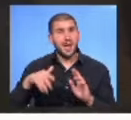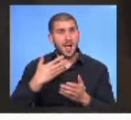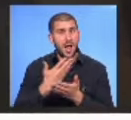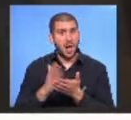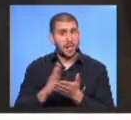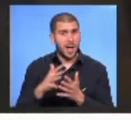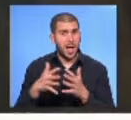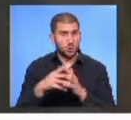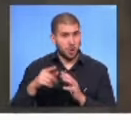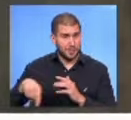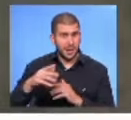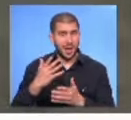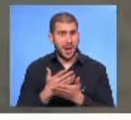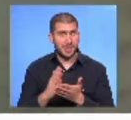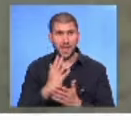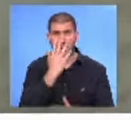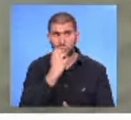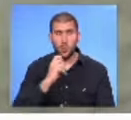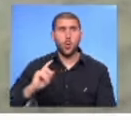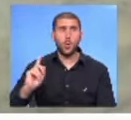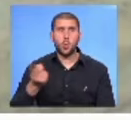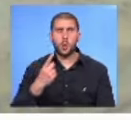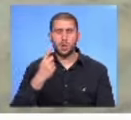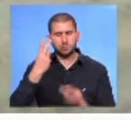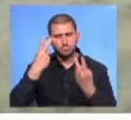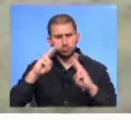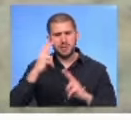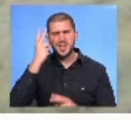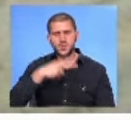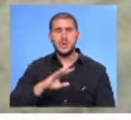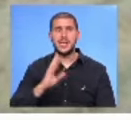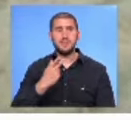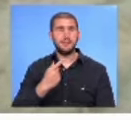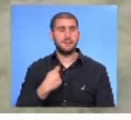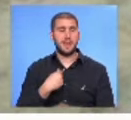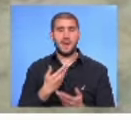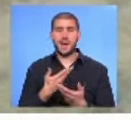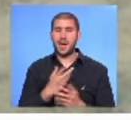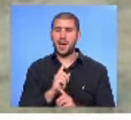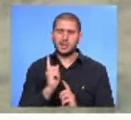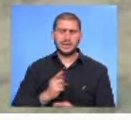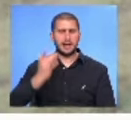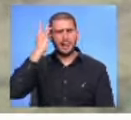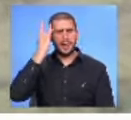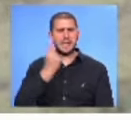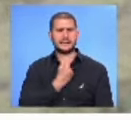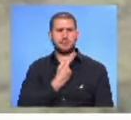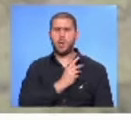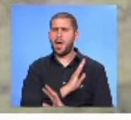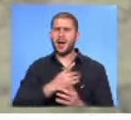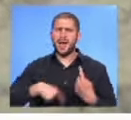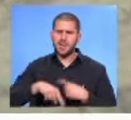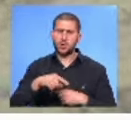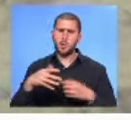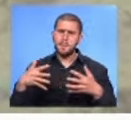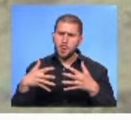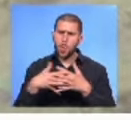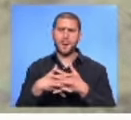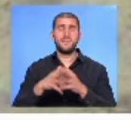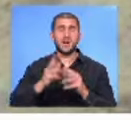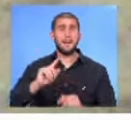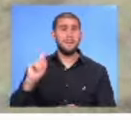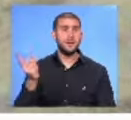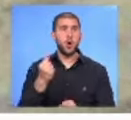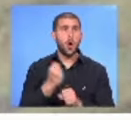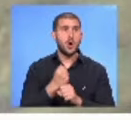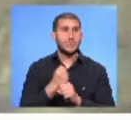הברית, ההחלטה העצובה הזאת, כולם יתעשתו ויבינו שאם אני, אם אין אני לי, מי לי, וזה רק אנחנו, ולהיות מחוברים, וגם כל מי שעוסק